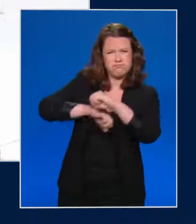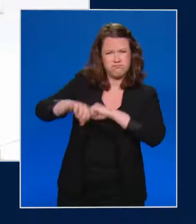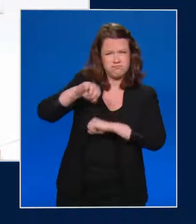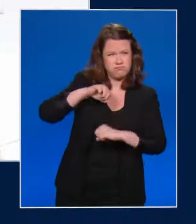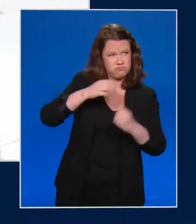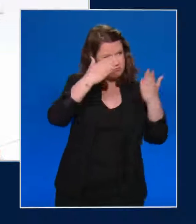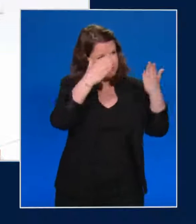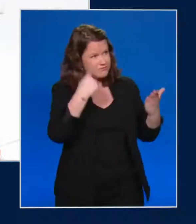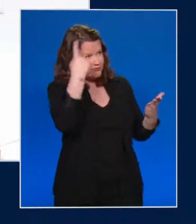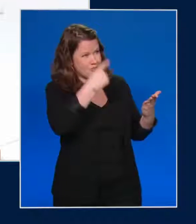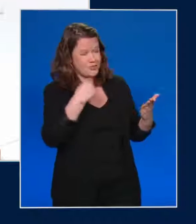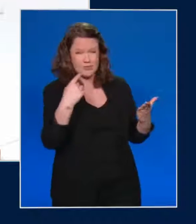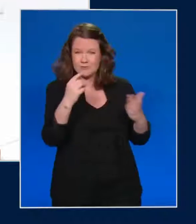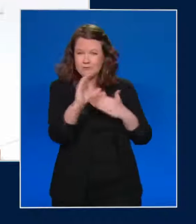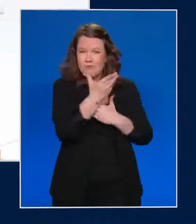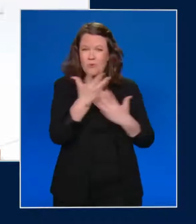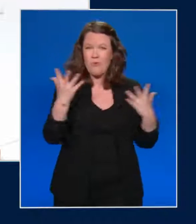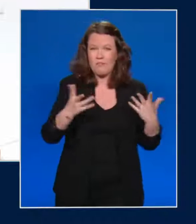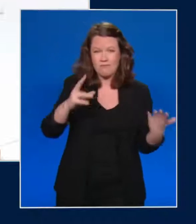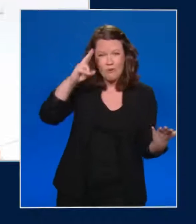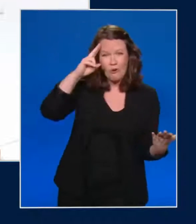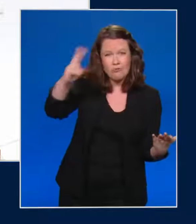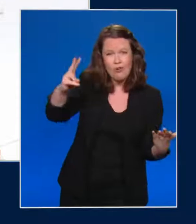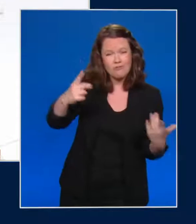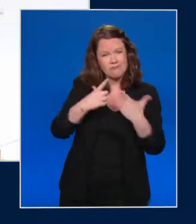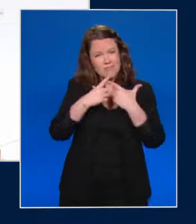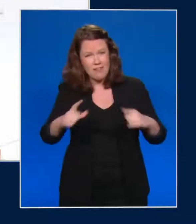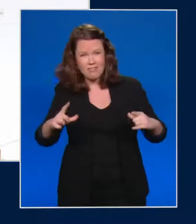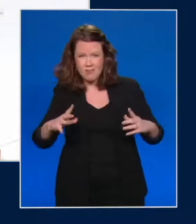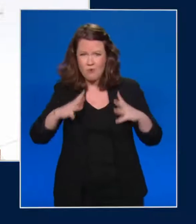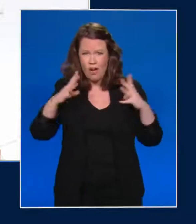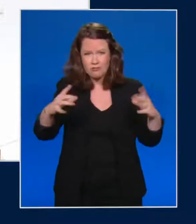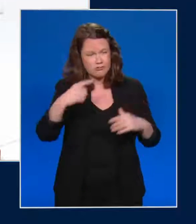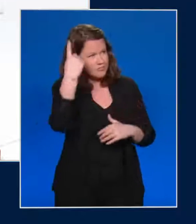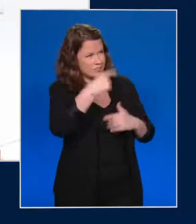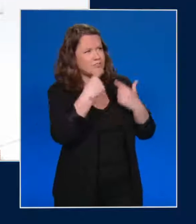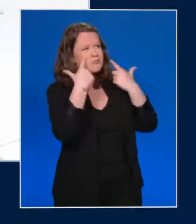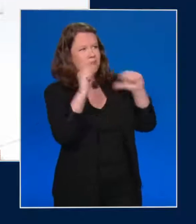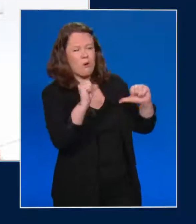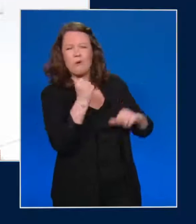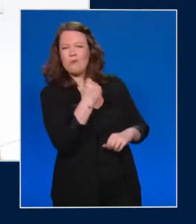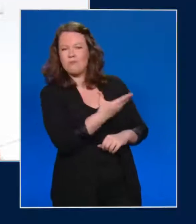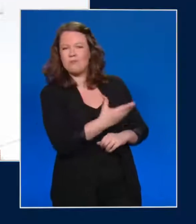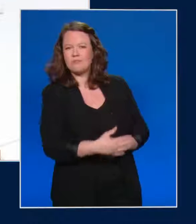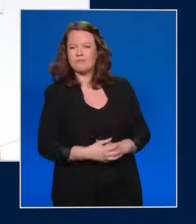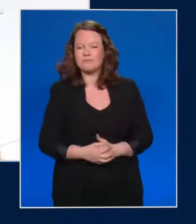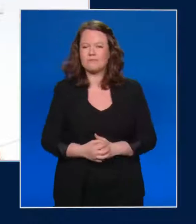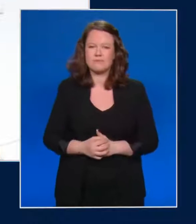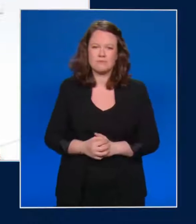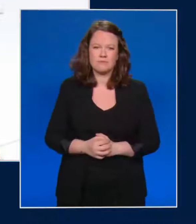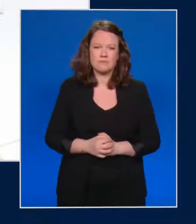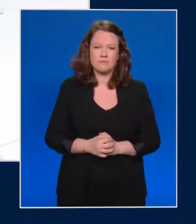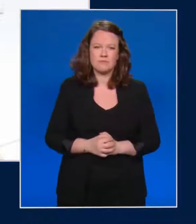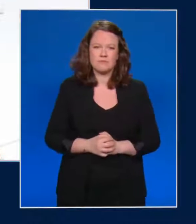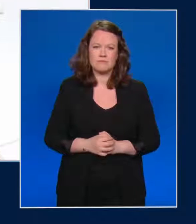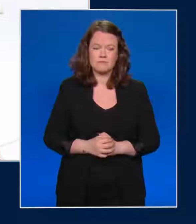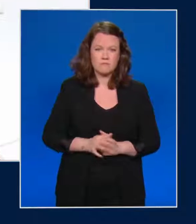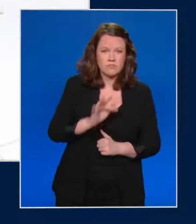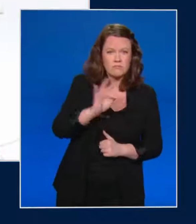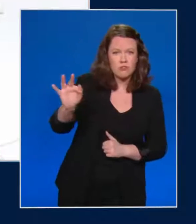de la liberté de la bravoure ni la france ni l'europe